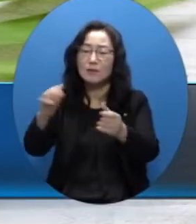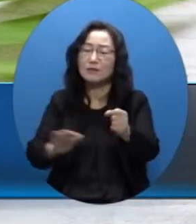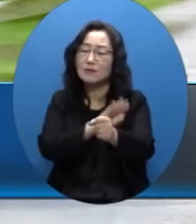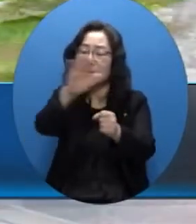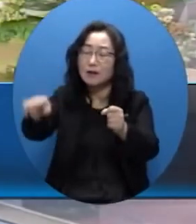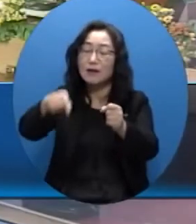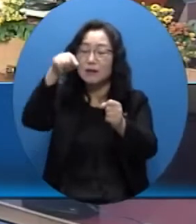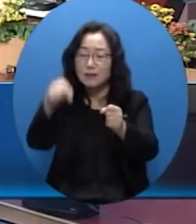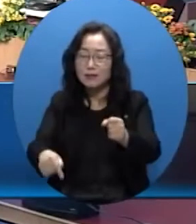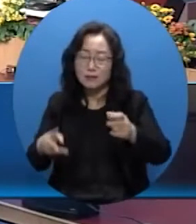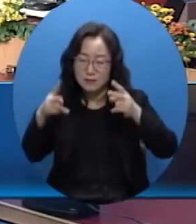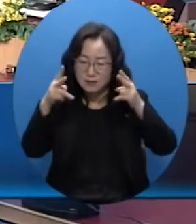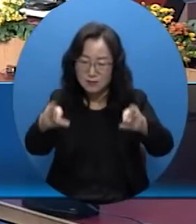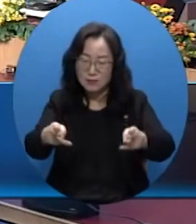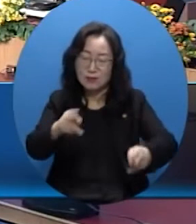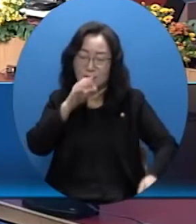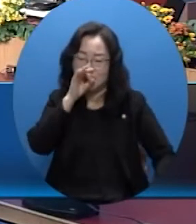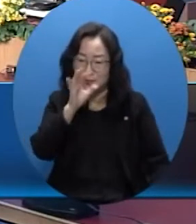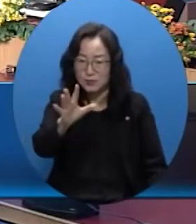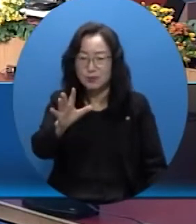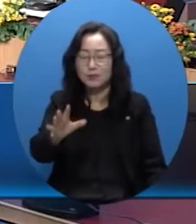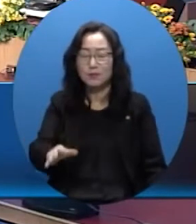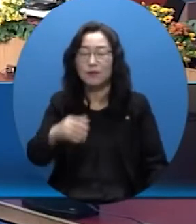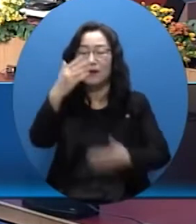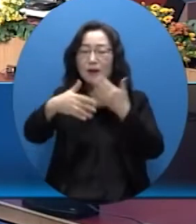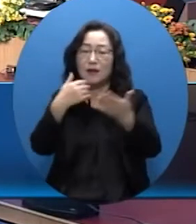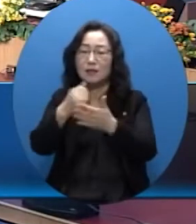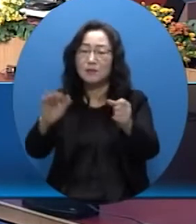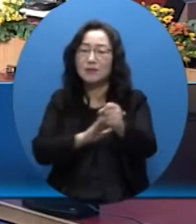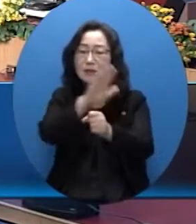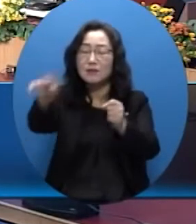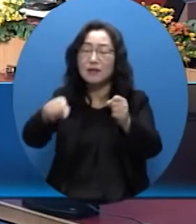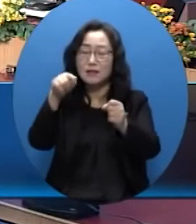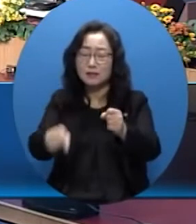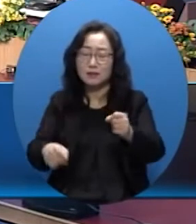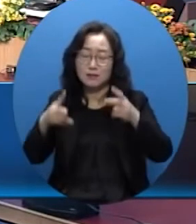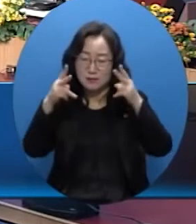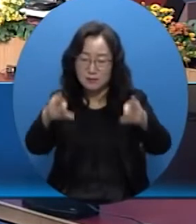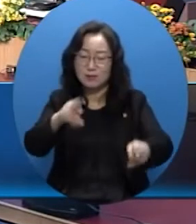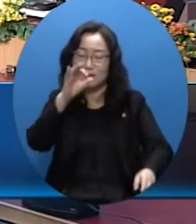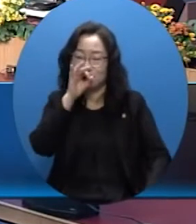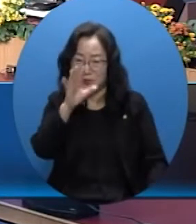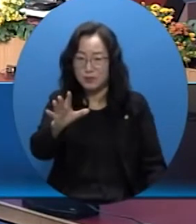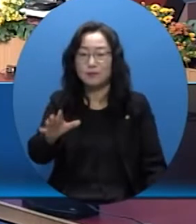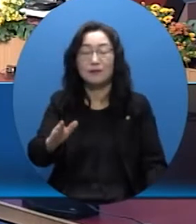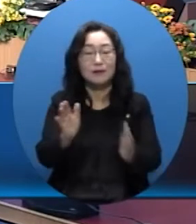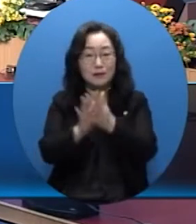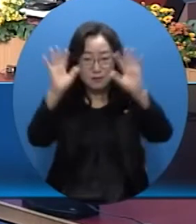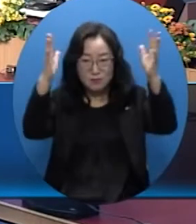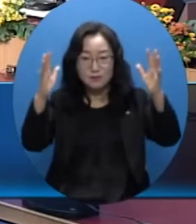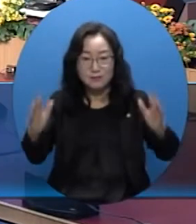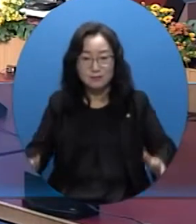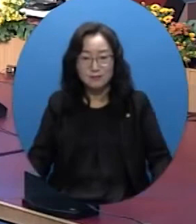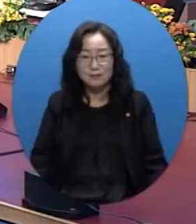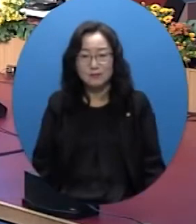끊을 수 없으리라 하나님의 사랑에서 끊을 수 없으리라 할렐루야